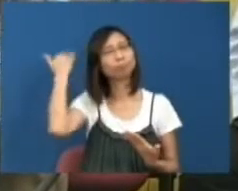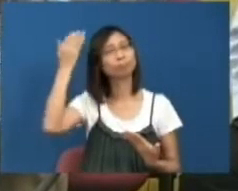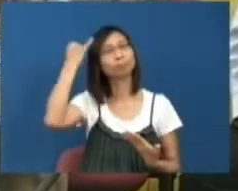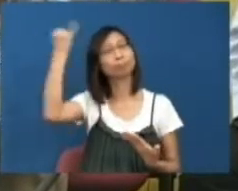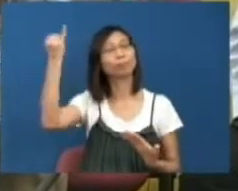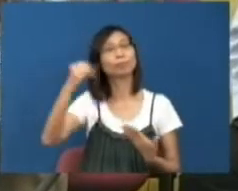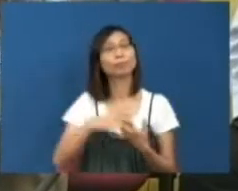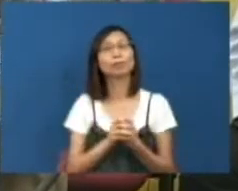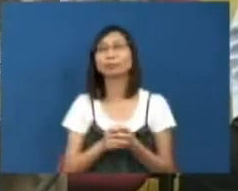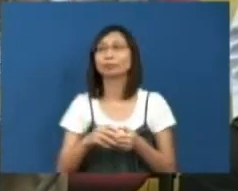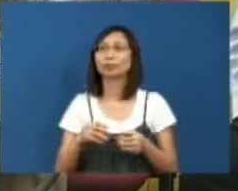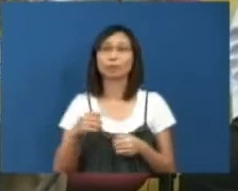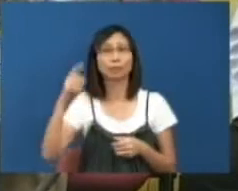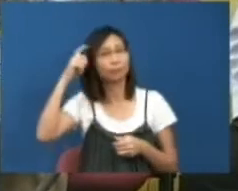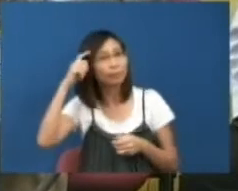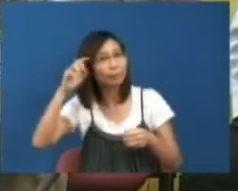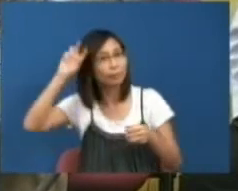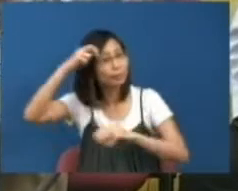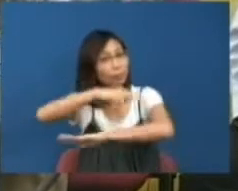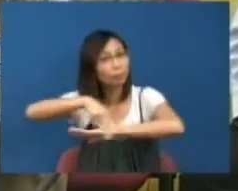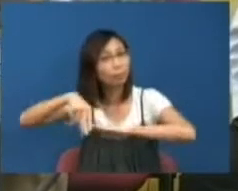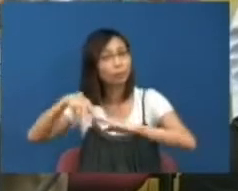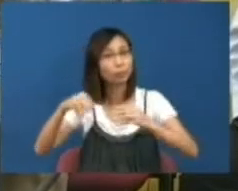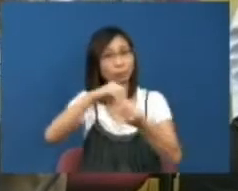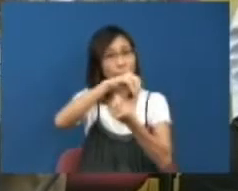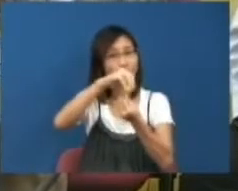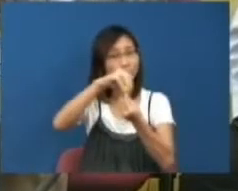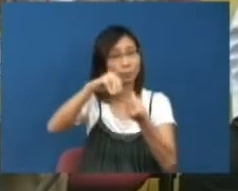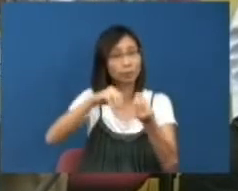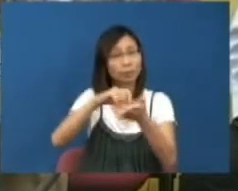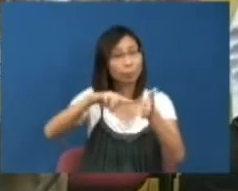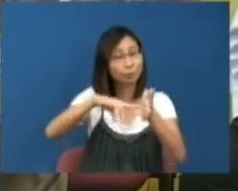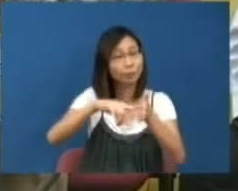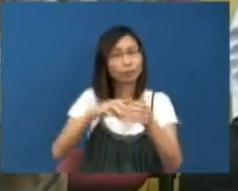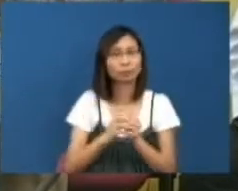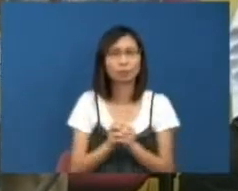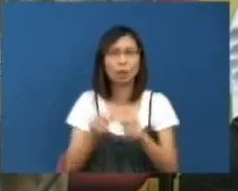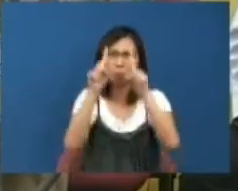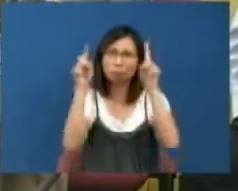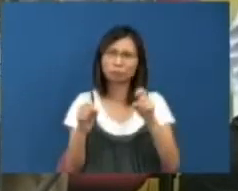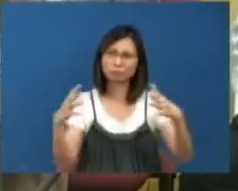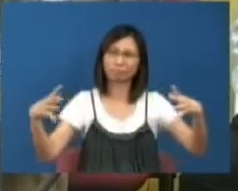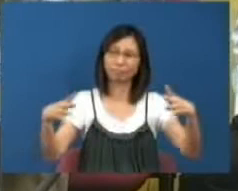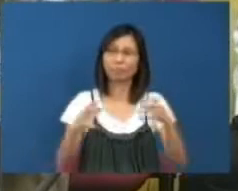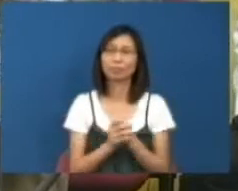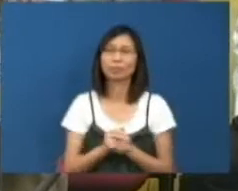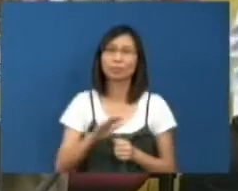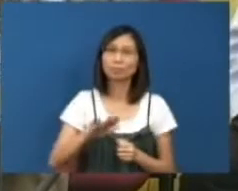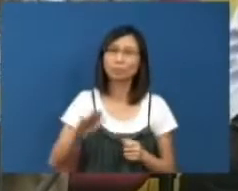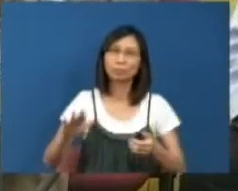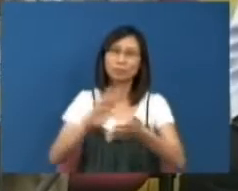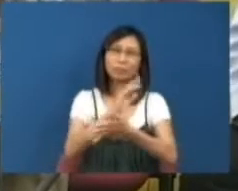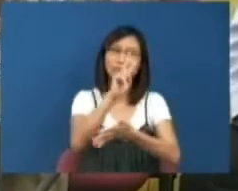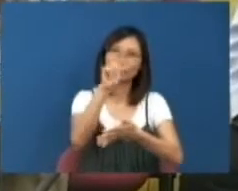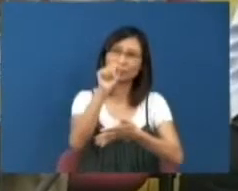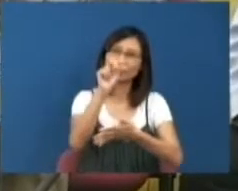核電咧，就大件事啊！大家都明㗎啦，即係日本核電啊，洩漏咁大嘅問題，就係你玩下玩下玩到20年咧，你就個核